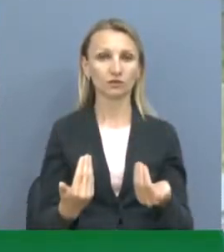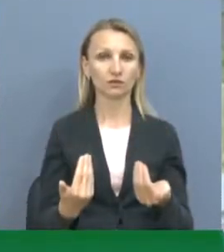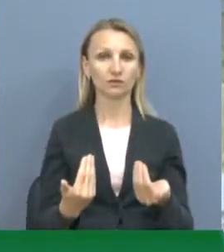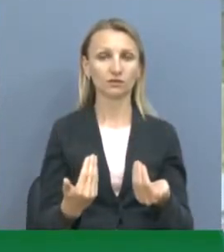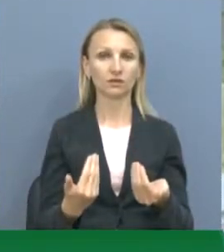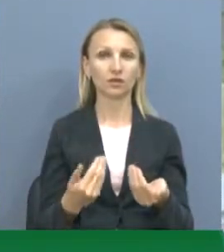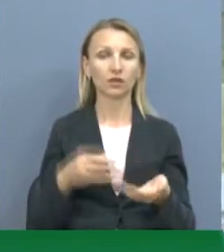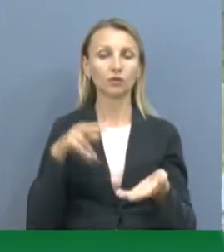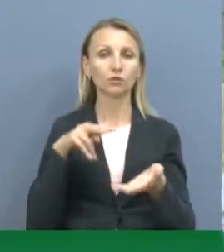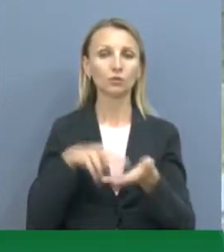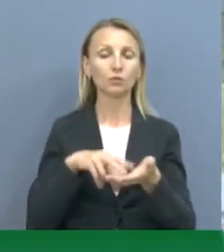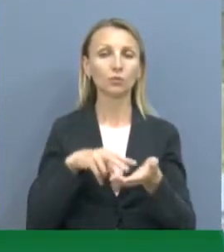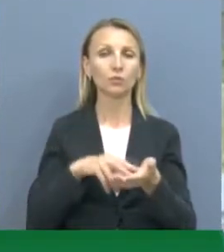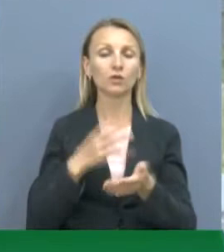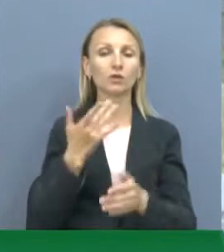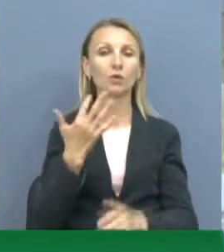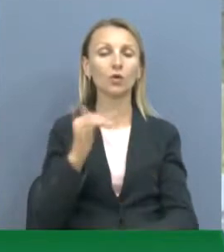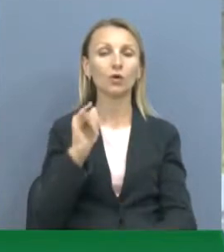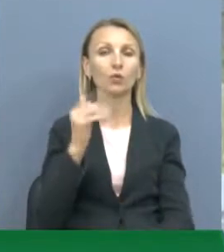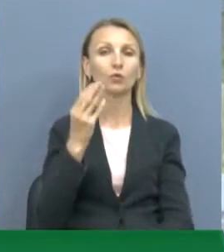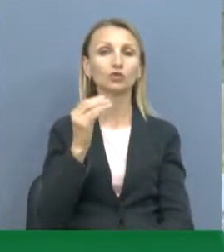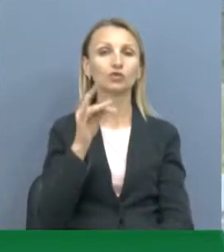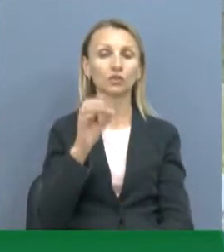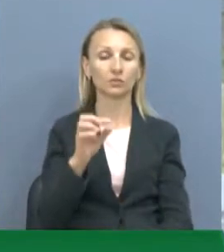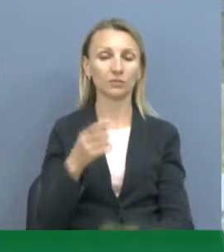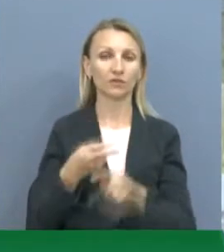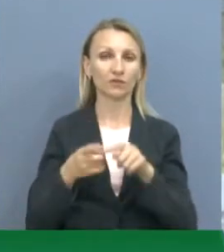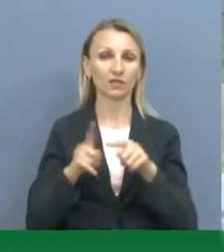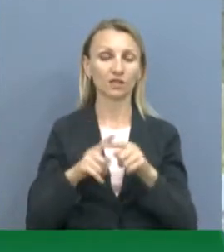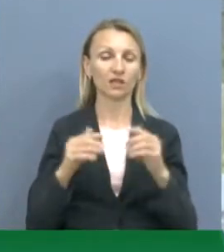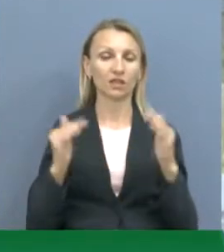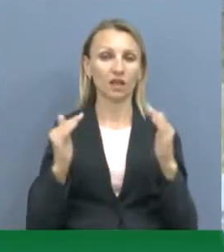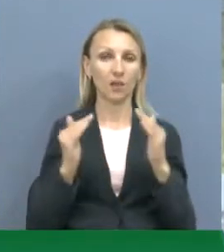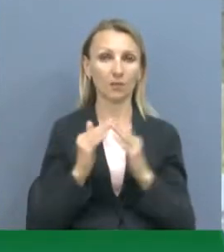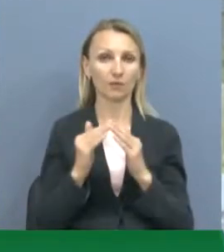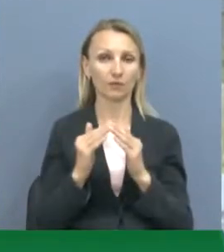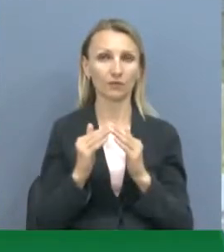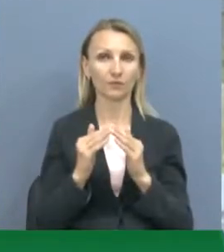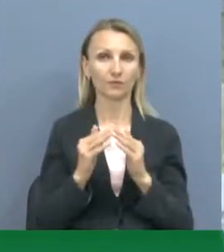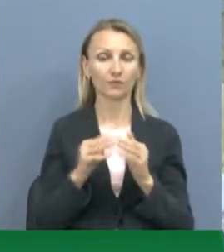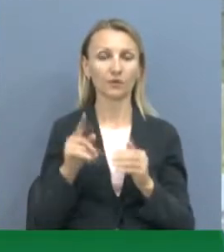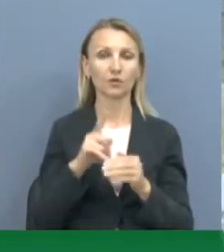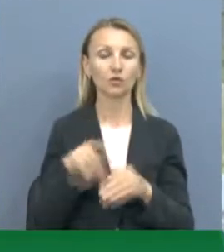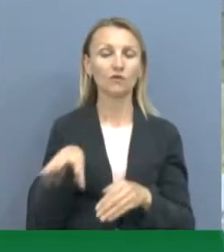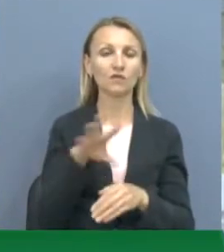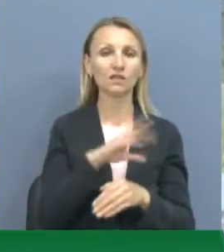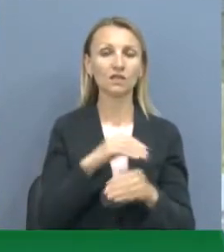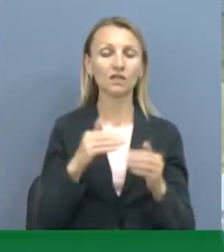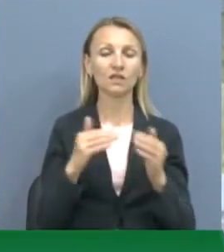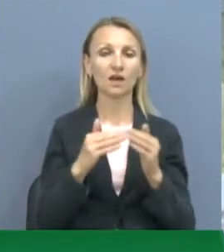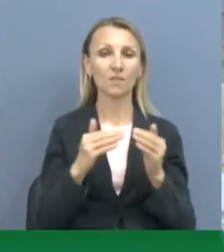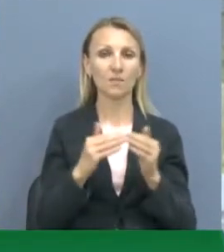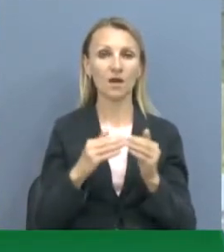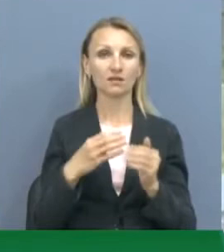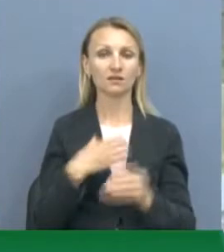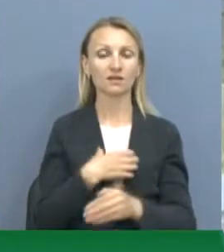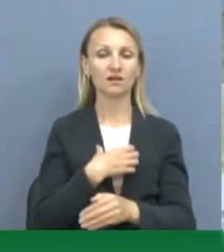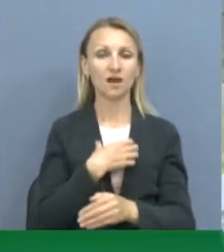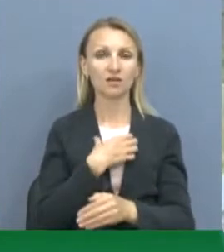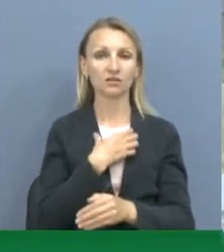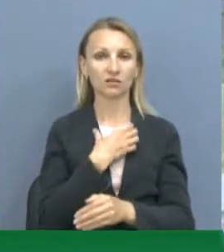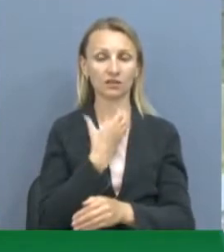оценку данных домов, независимую оценку, признать эти строения аварийными и,